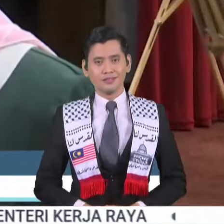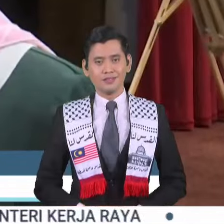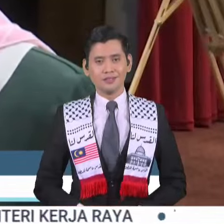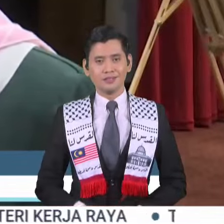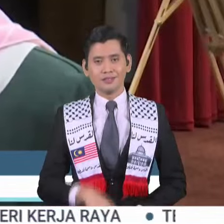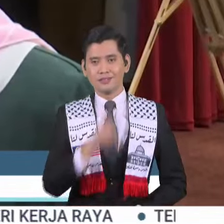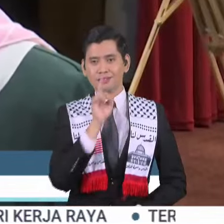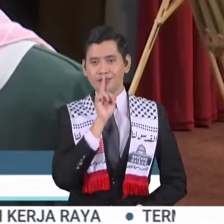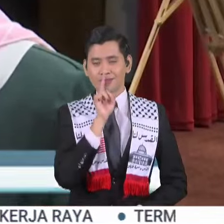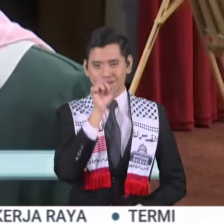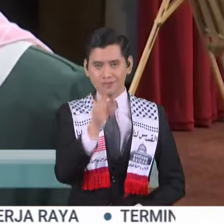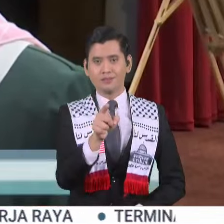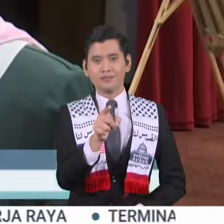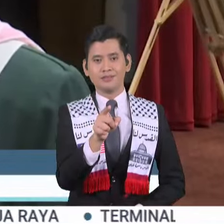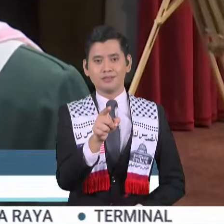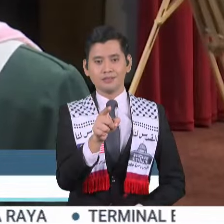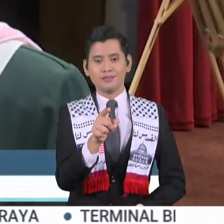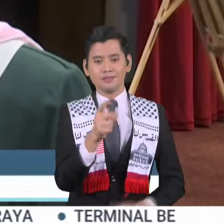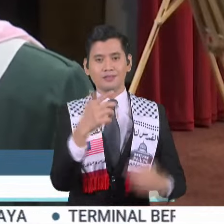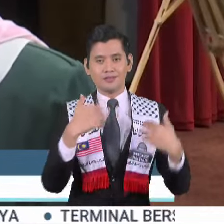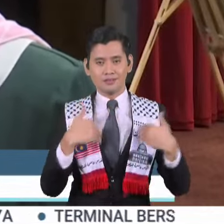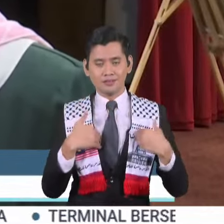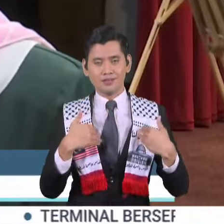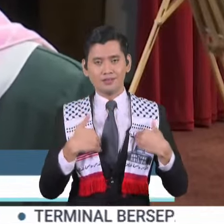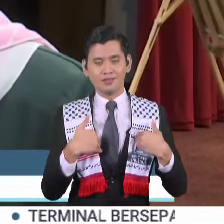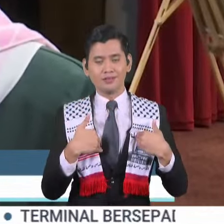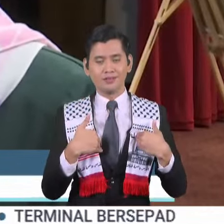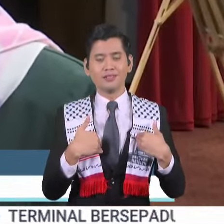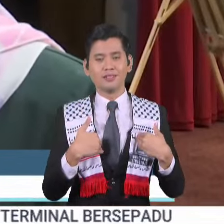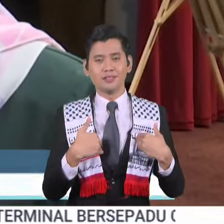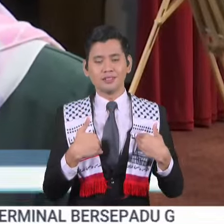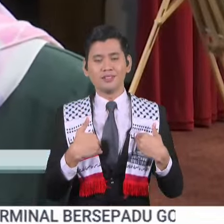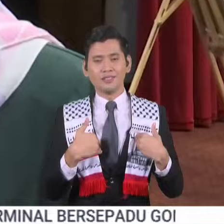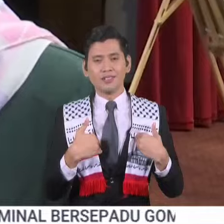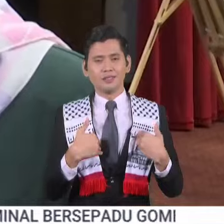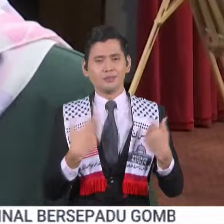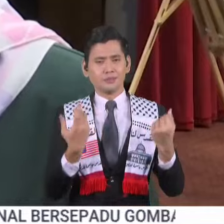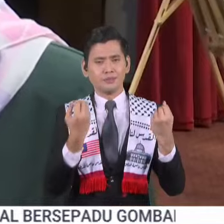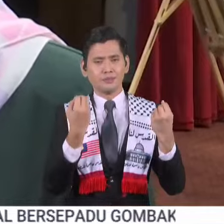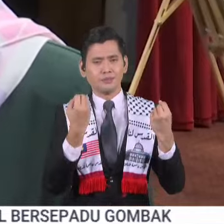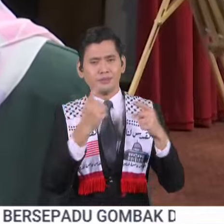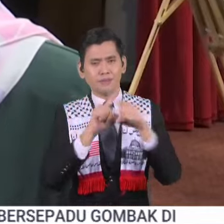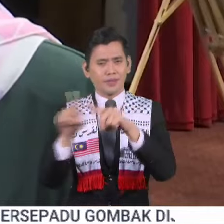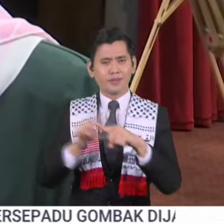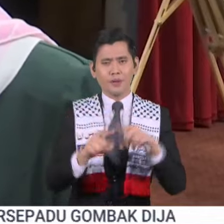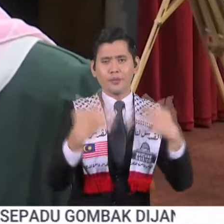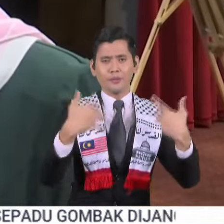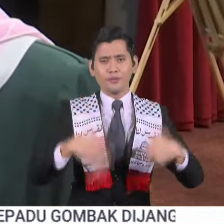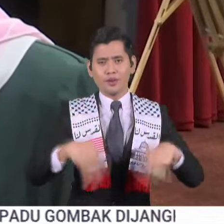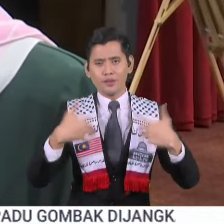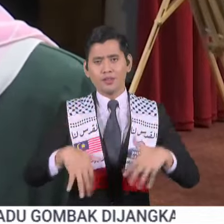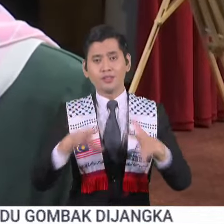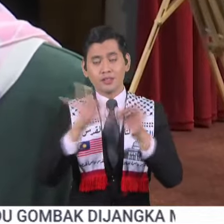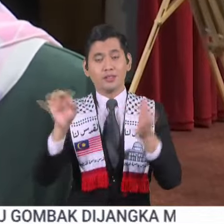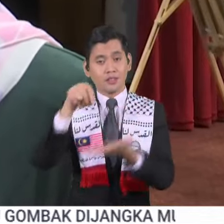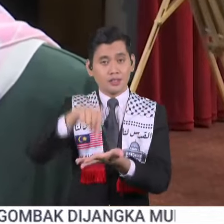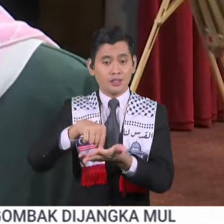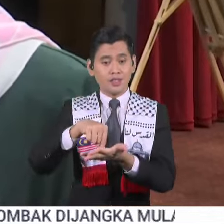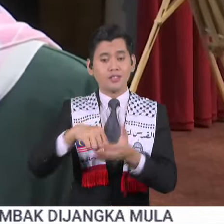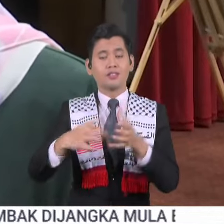Itu ada subplot yang mengangkat cerita ni, contohnya macam cerita